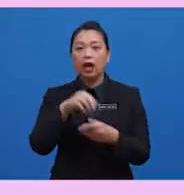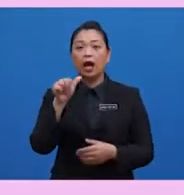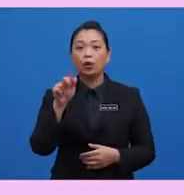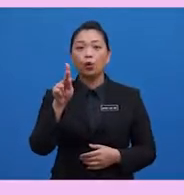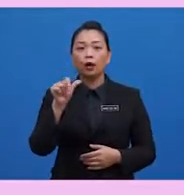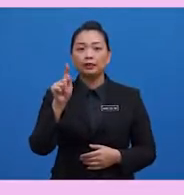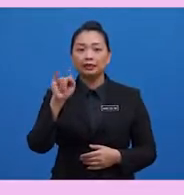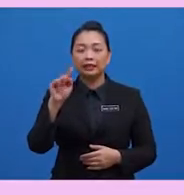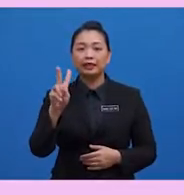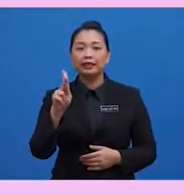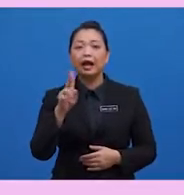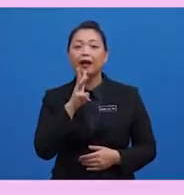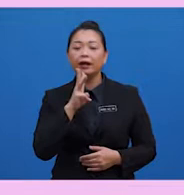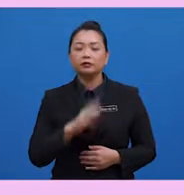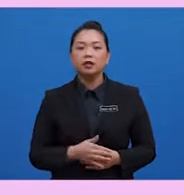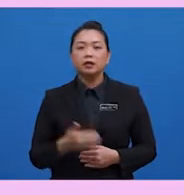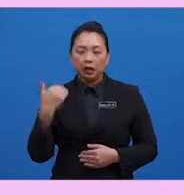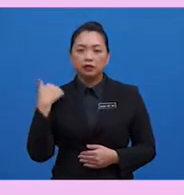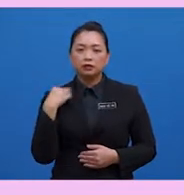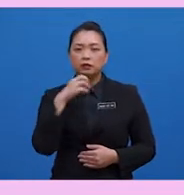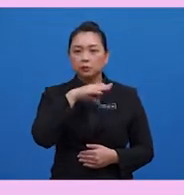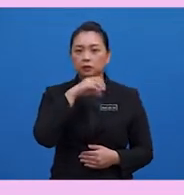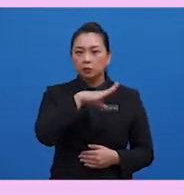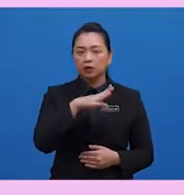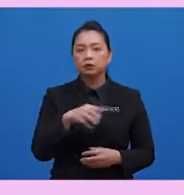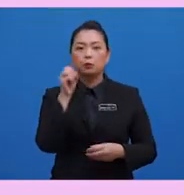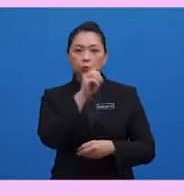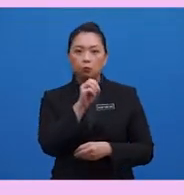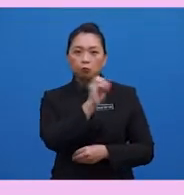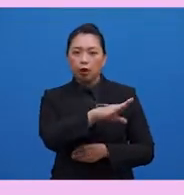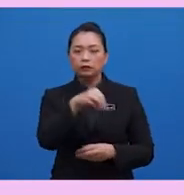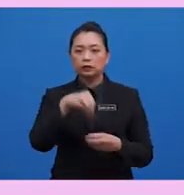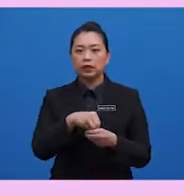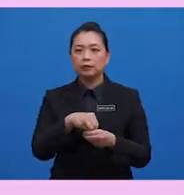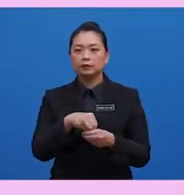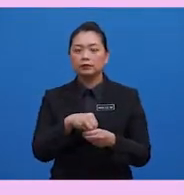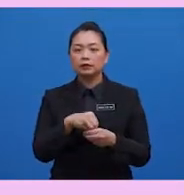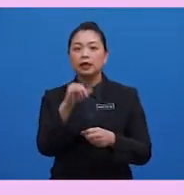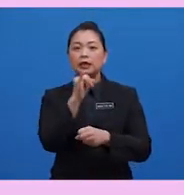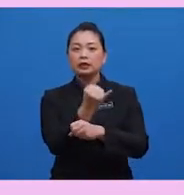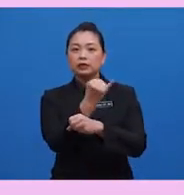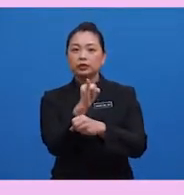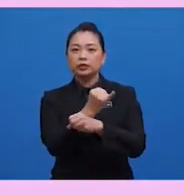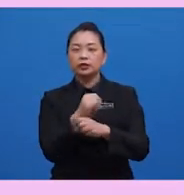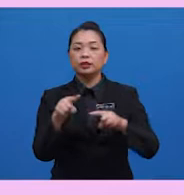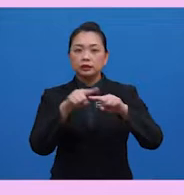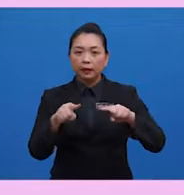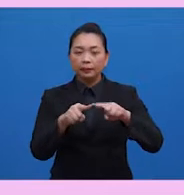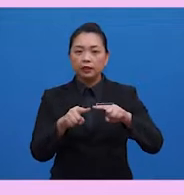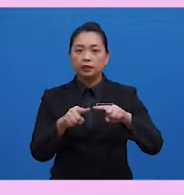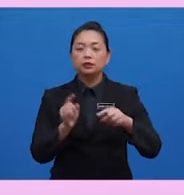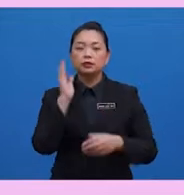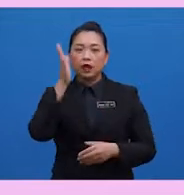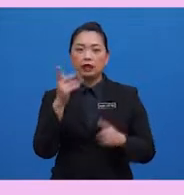akuatik. Terdapat juga sisa toksin yang dibuang di tapak sisa pelupusan industri. Namun, hal ini akan